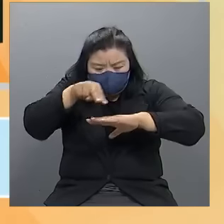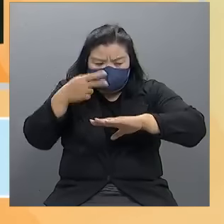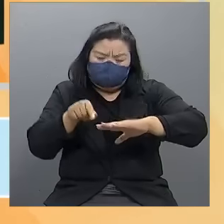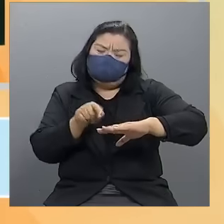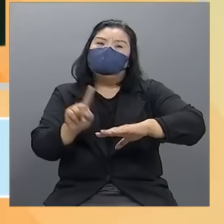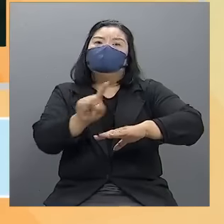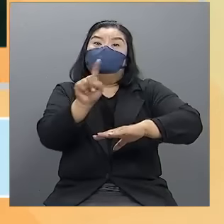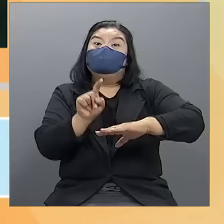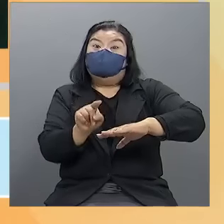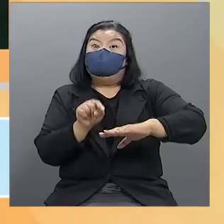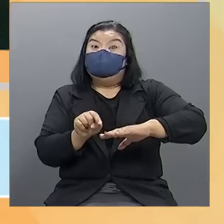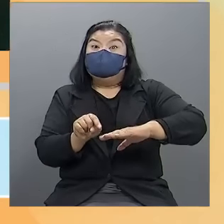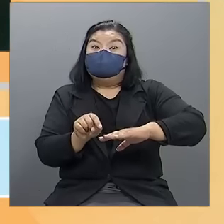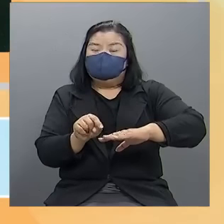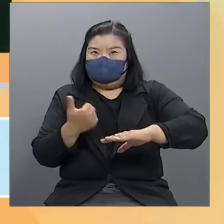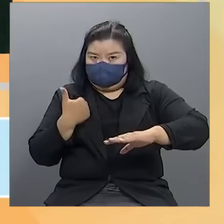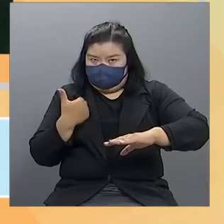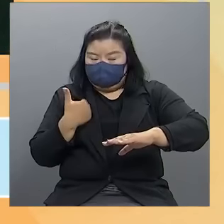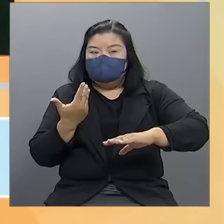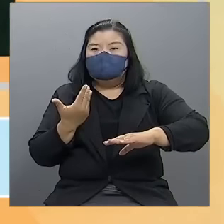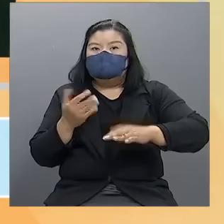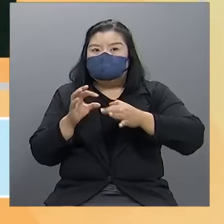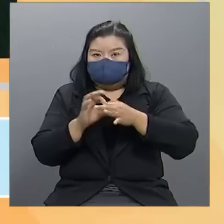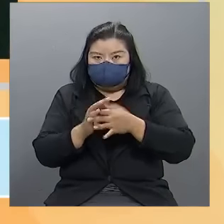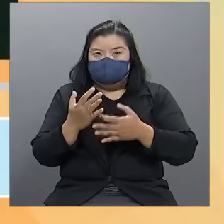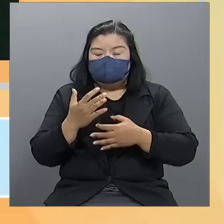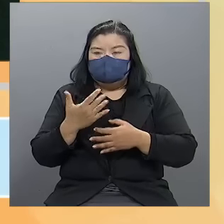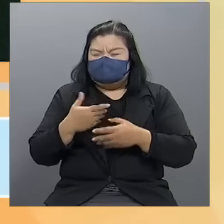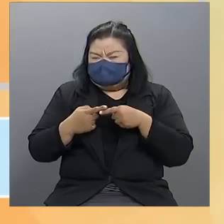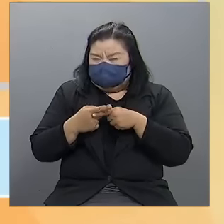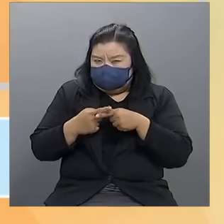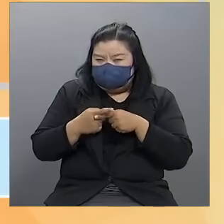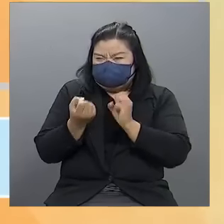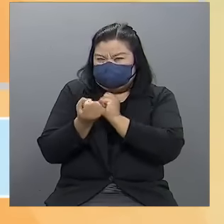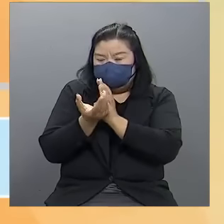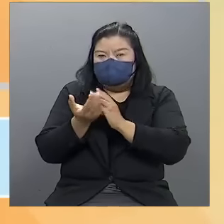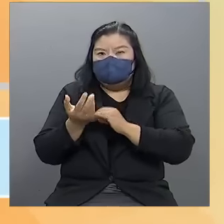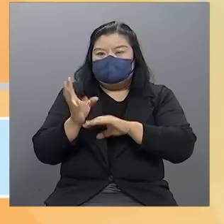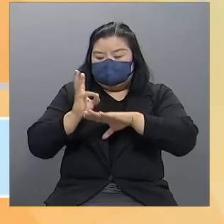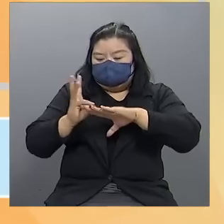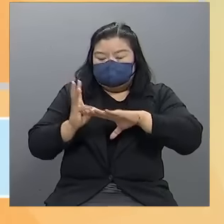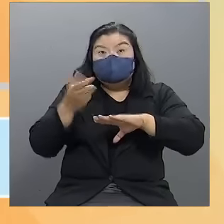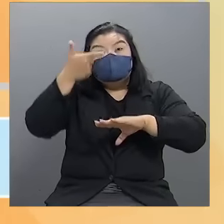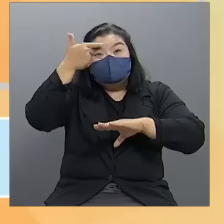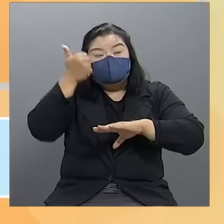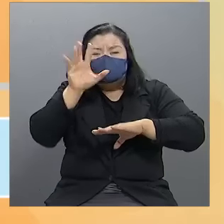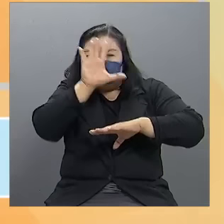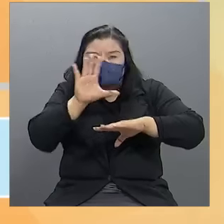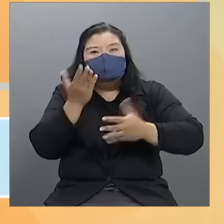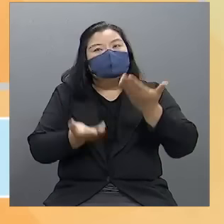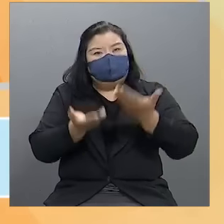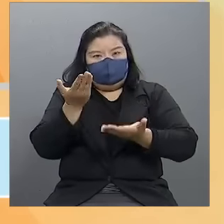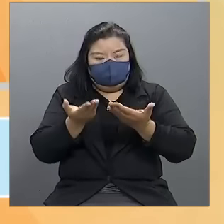ขัดสีหอวละคายเคืองมากๆก protestingกตุ้นคนเลบ ทำไมเกmetalthrenตสี Eckอยนเรากอาจจะเปีเรีนใหคนไ้